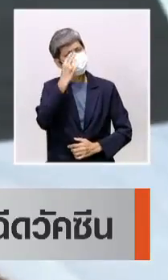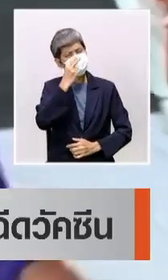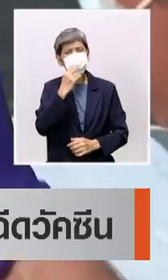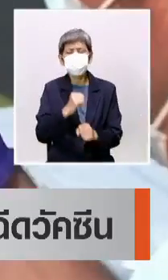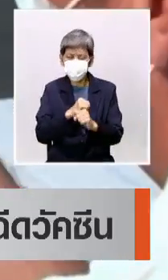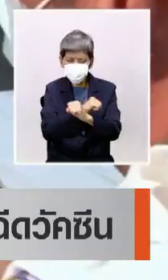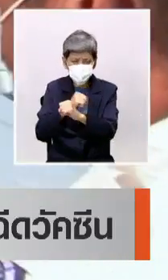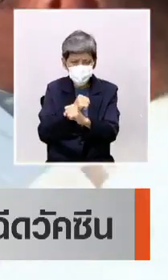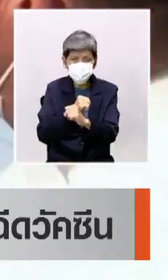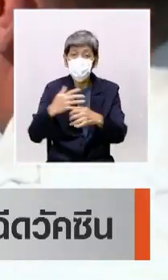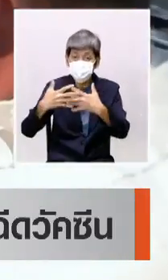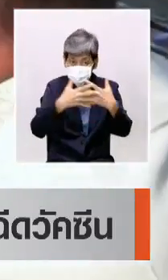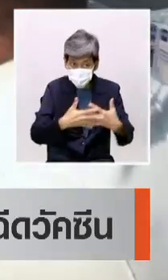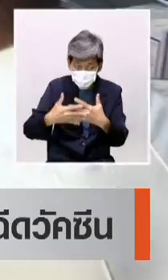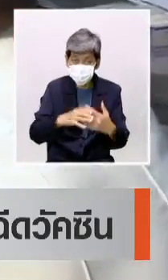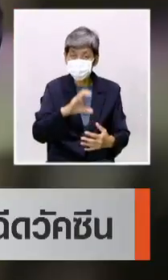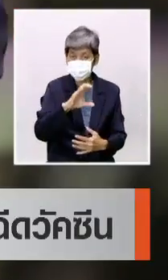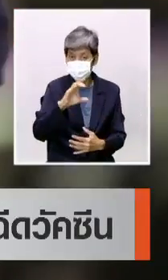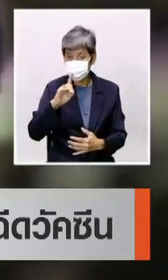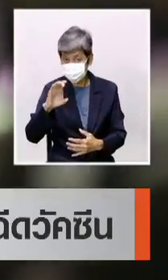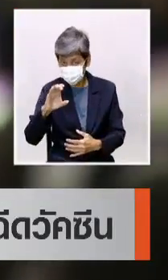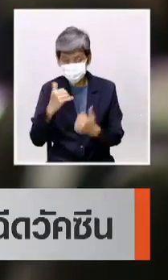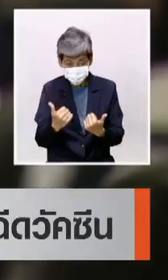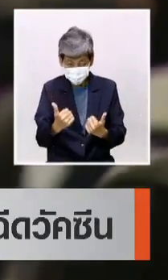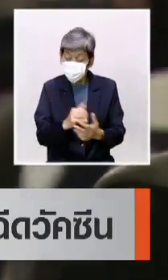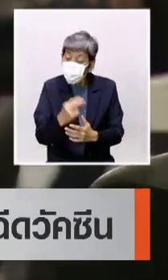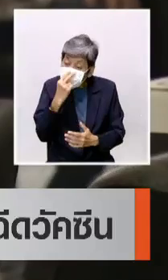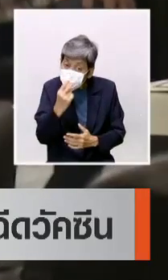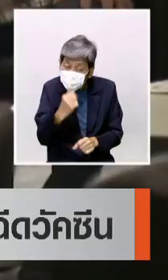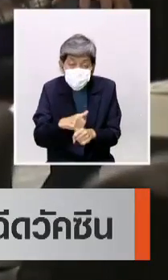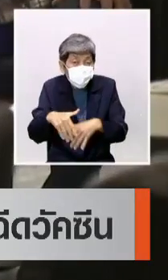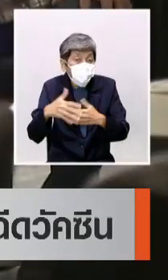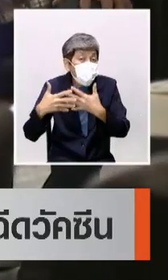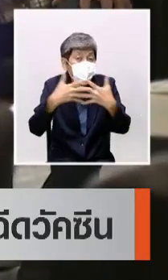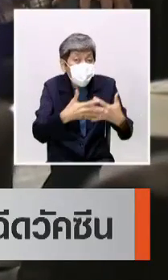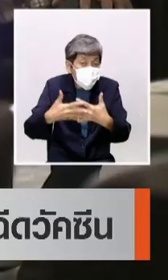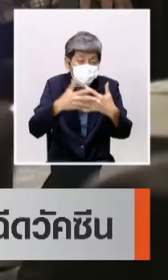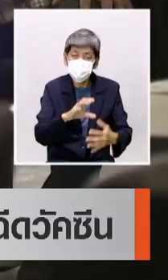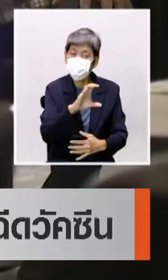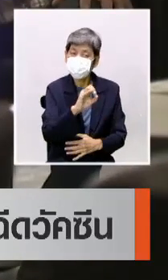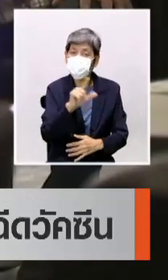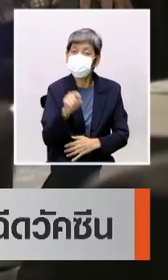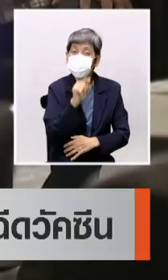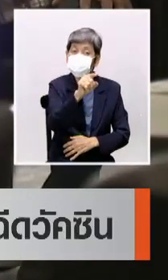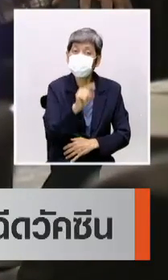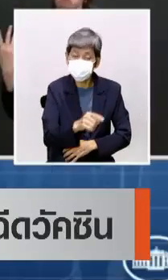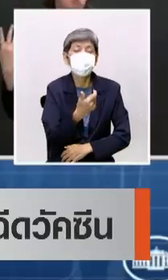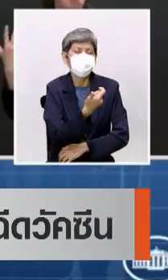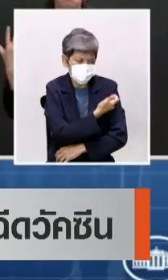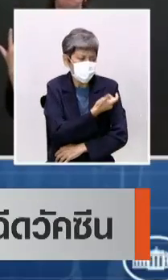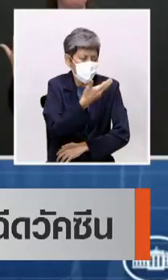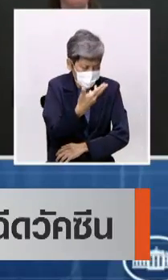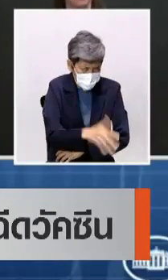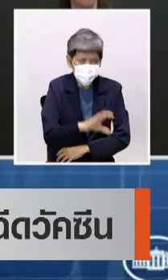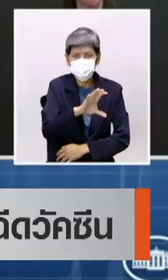ควบคุมและป้องกันโรคสหรัฐหรือ CDC ระบุว่าจนถึงตอนนี้มีชาวอเมริกันกว่า 53% เท่านั้นที่ได้รับวัคซีนคร